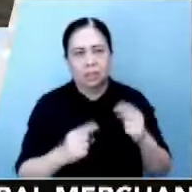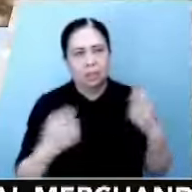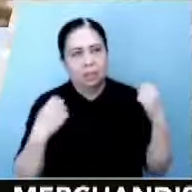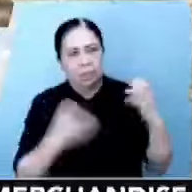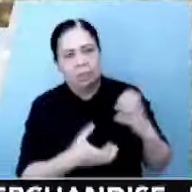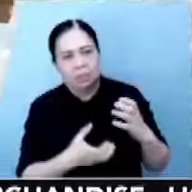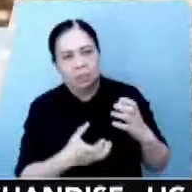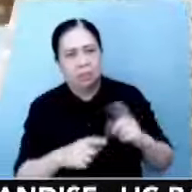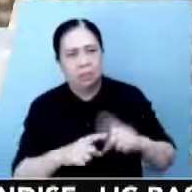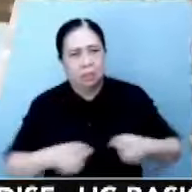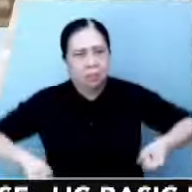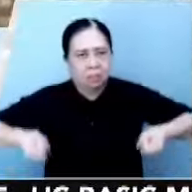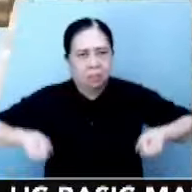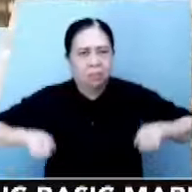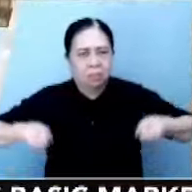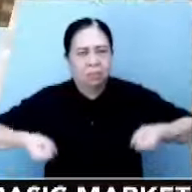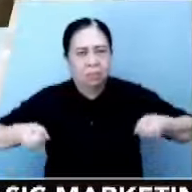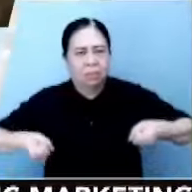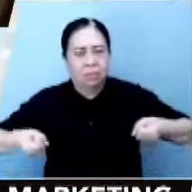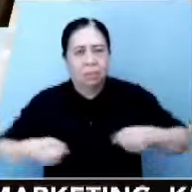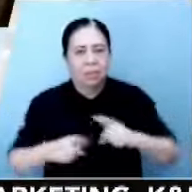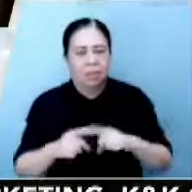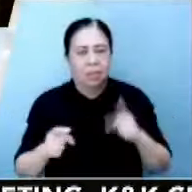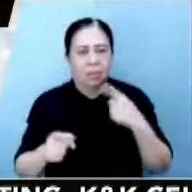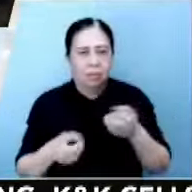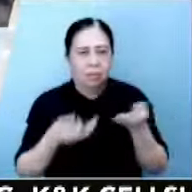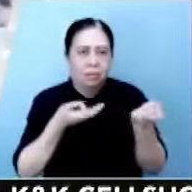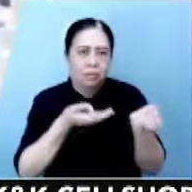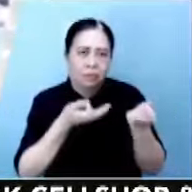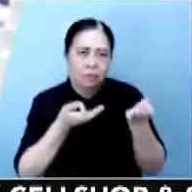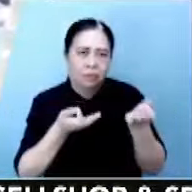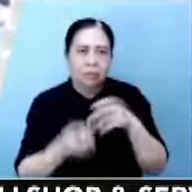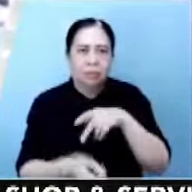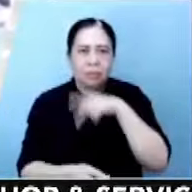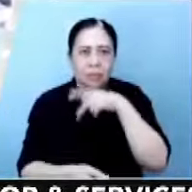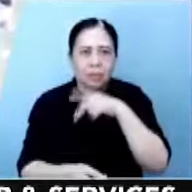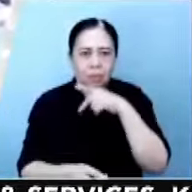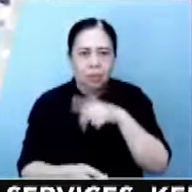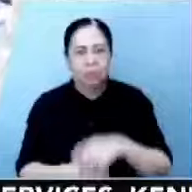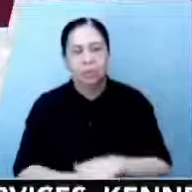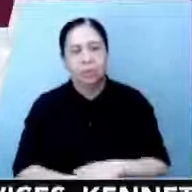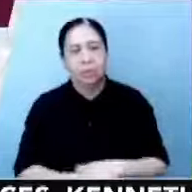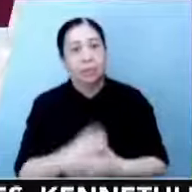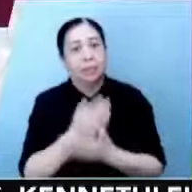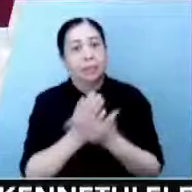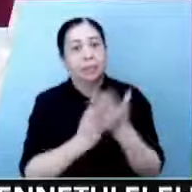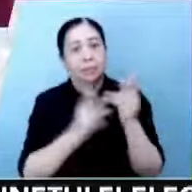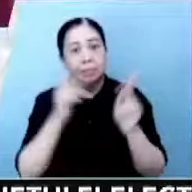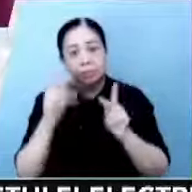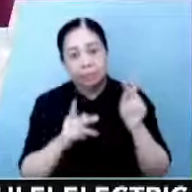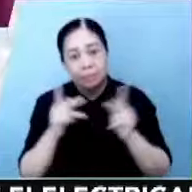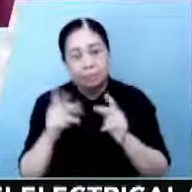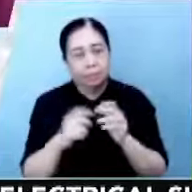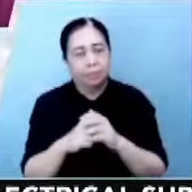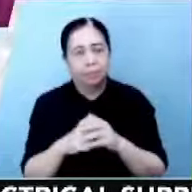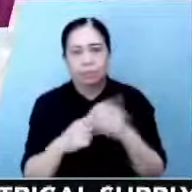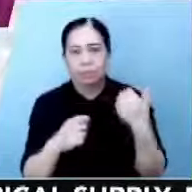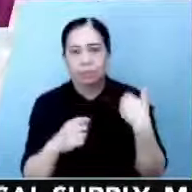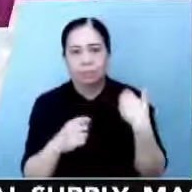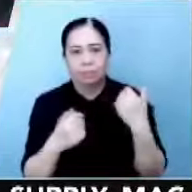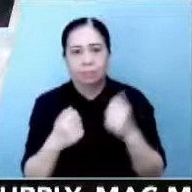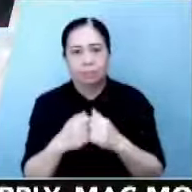mga ganyan ho para pampaligo ng baboy ko doon sa likod. Ang ibang residente, hindi pa lubusang